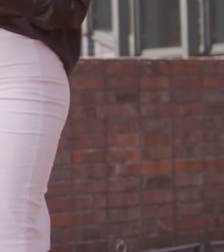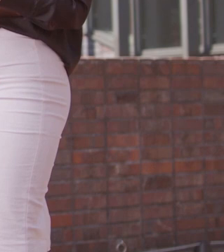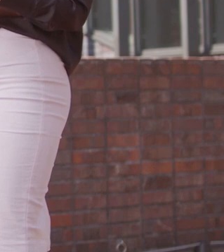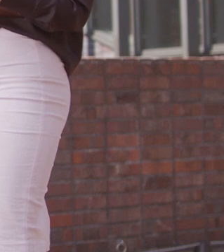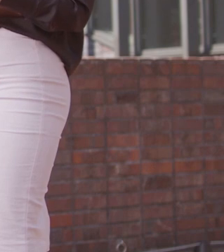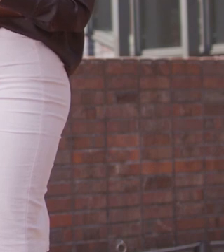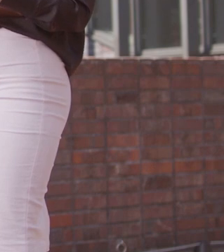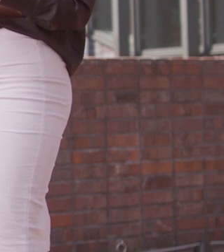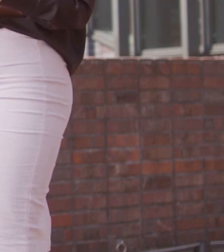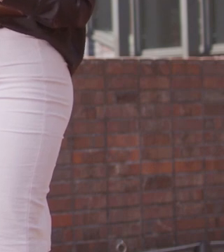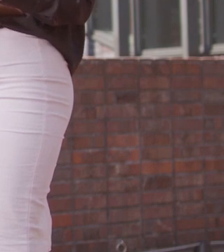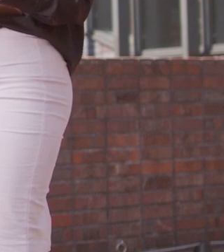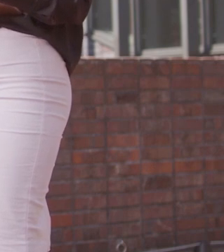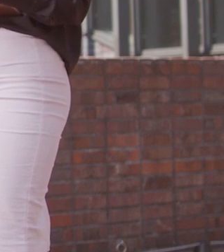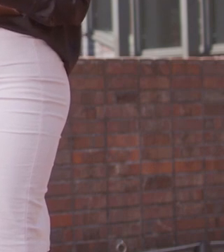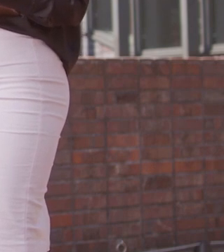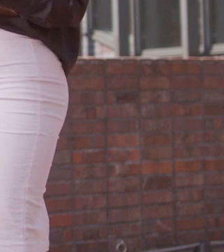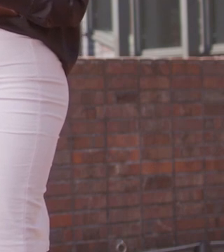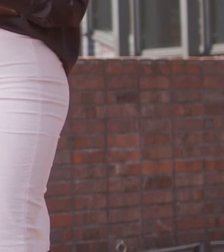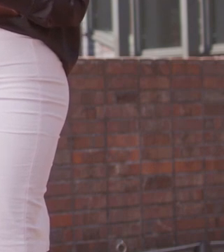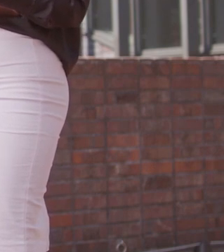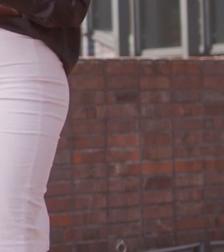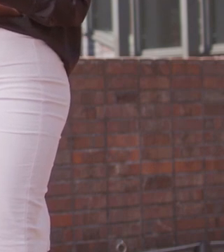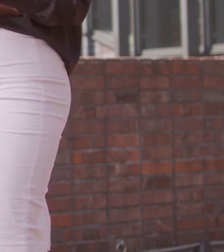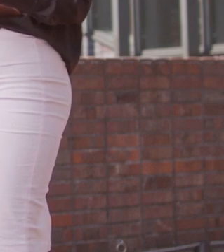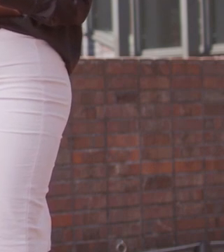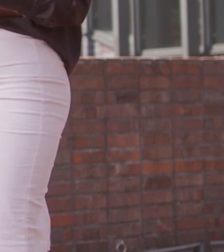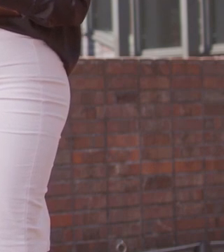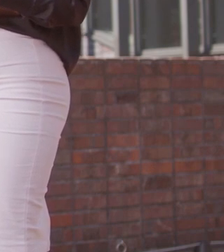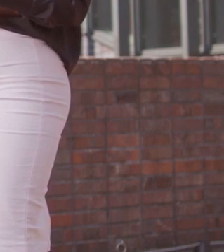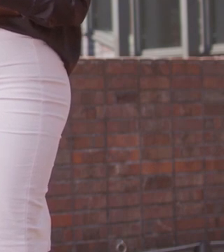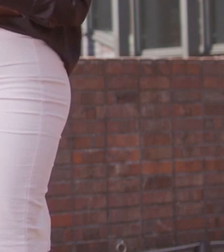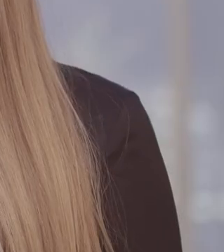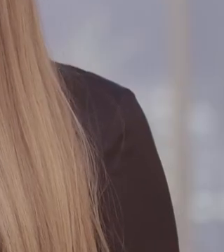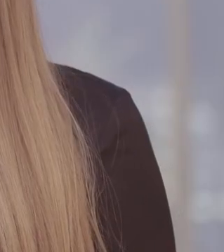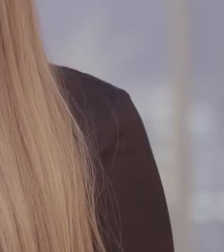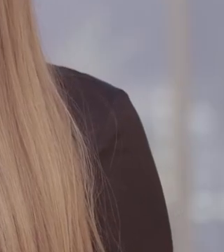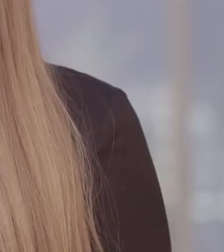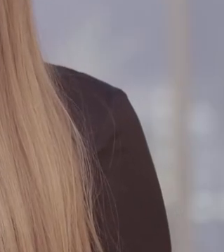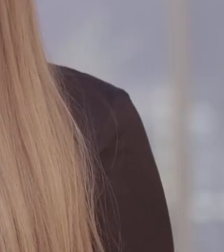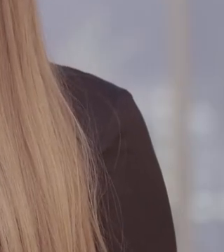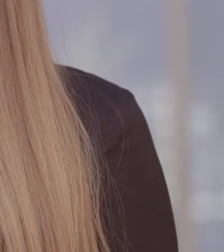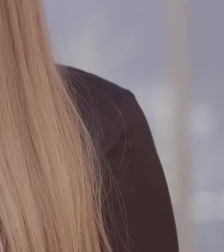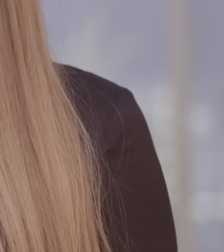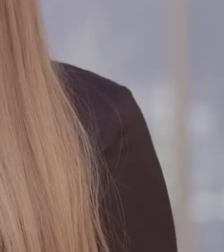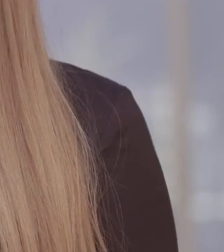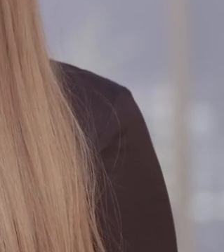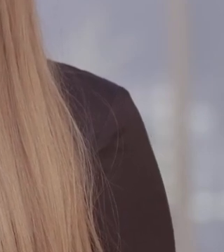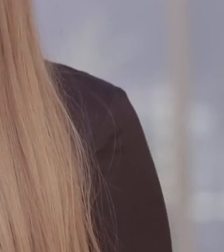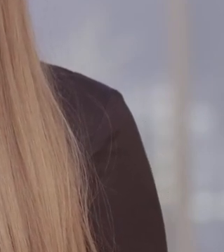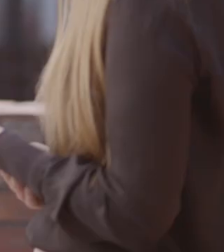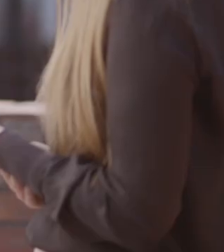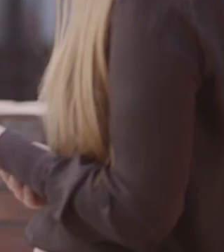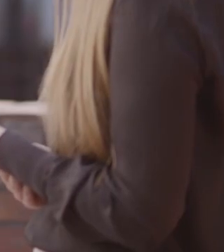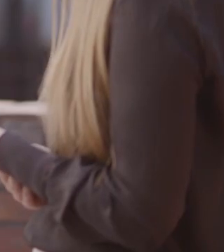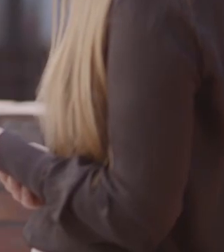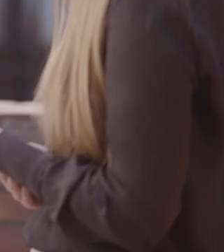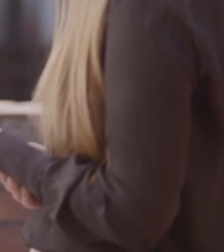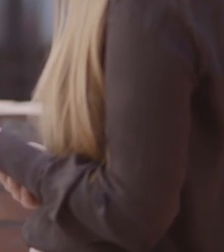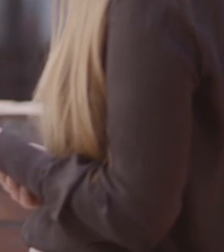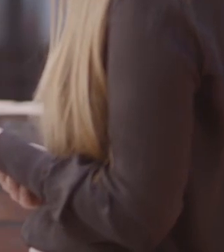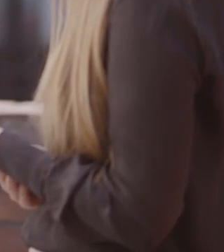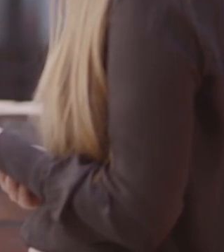dla studentów na wielu płaszczyznach. Jedną z nich jest wsparcie finansowe. Na jaką pomoc materialną mogą liczyć studenci naszego uniwersytetu?